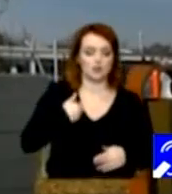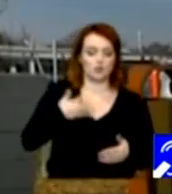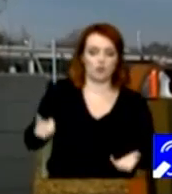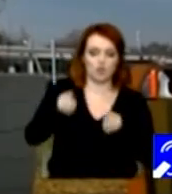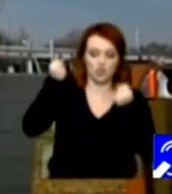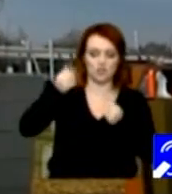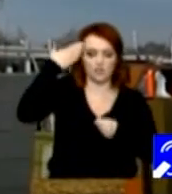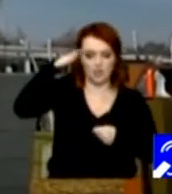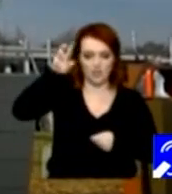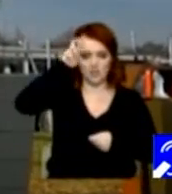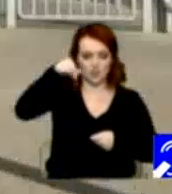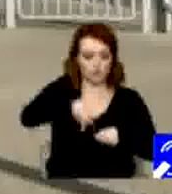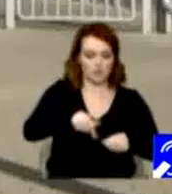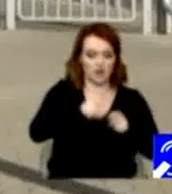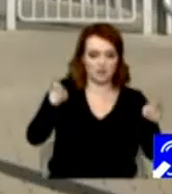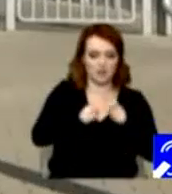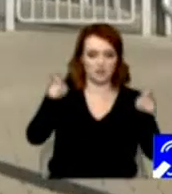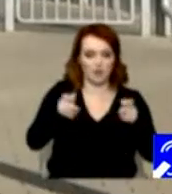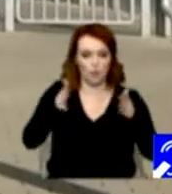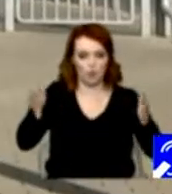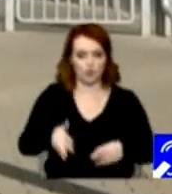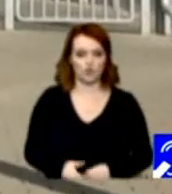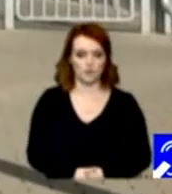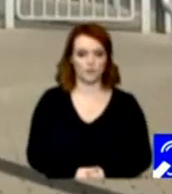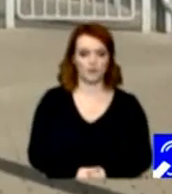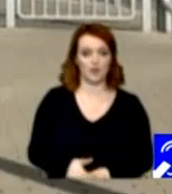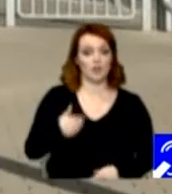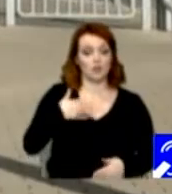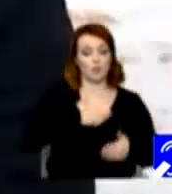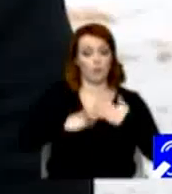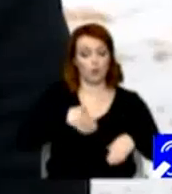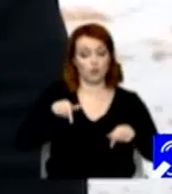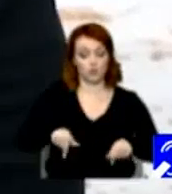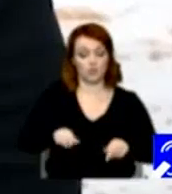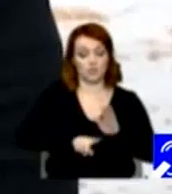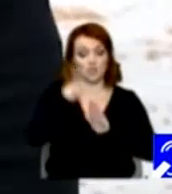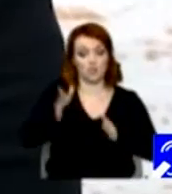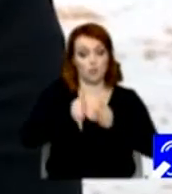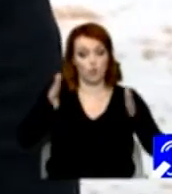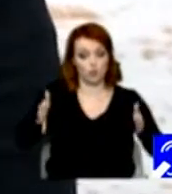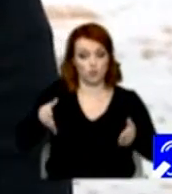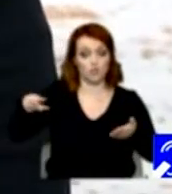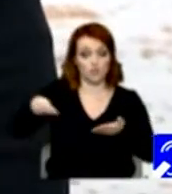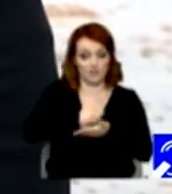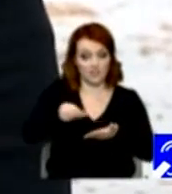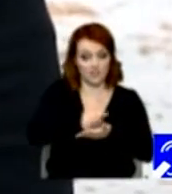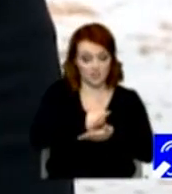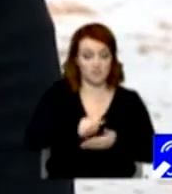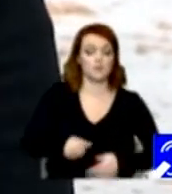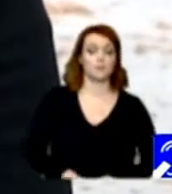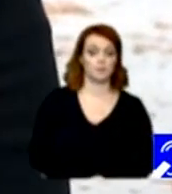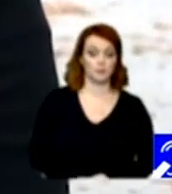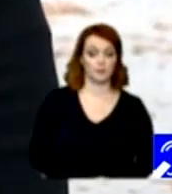bucurat să aflu despre creșterea investițiilor în companiile din zona